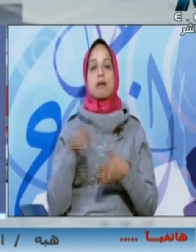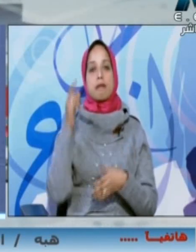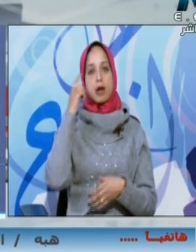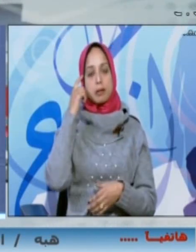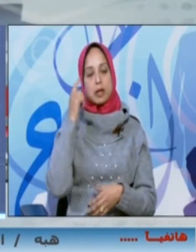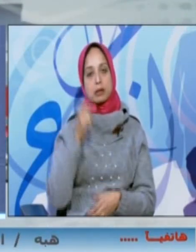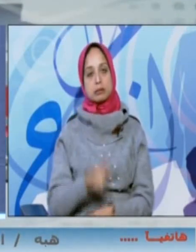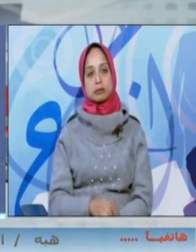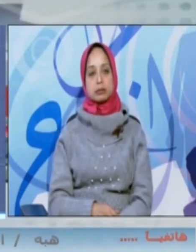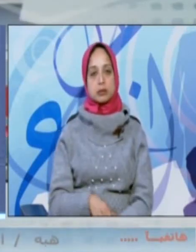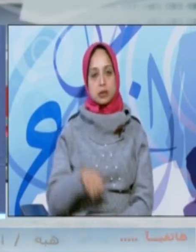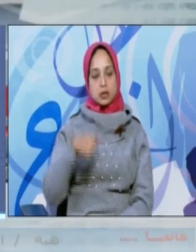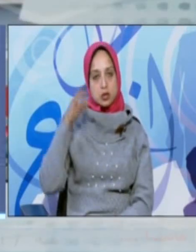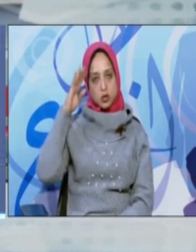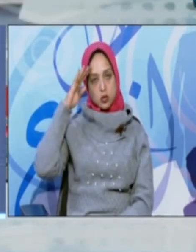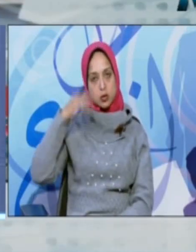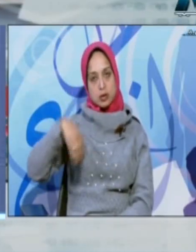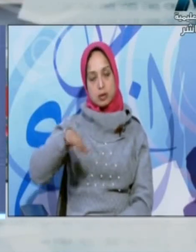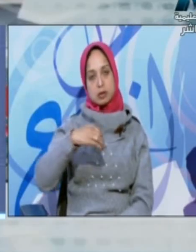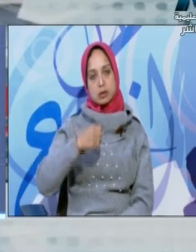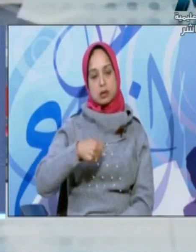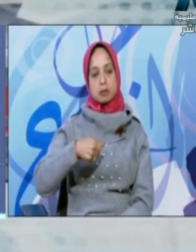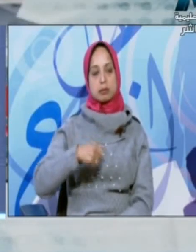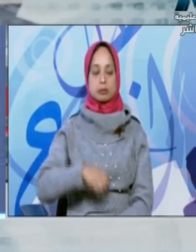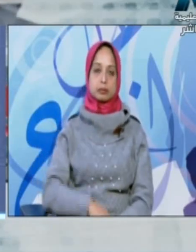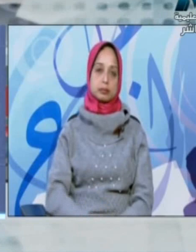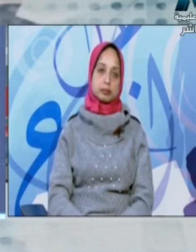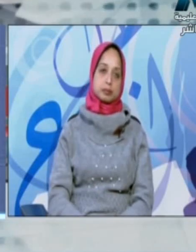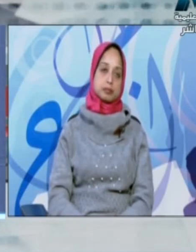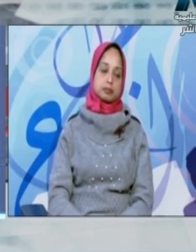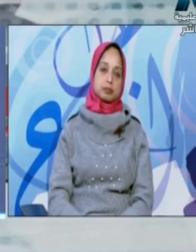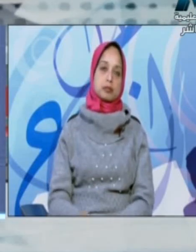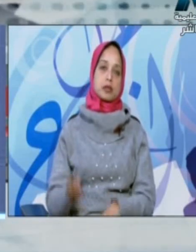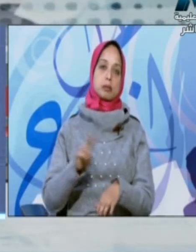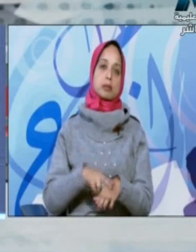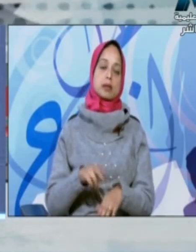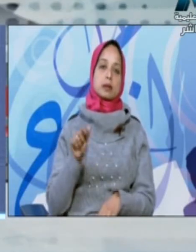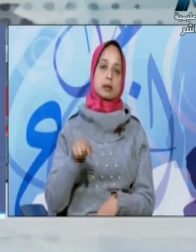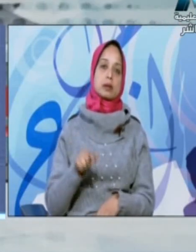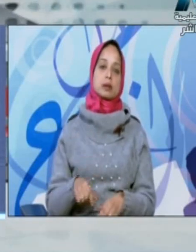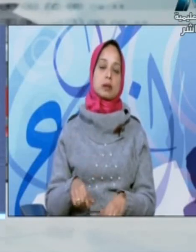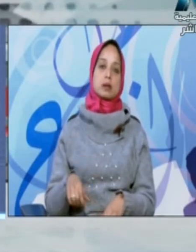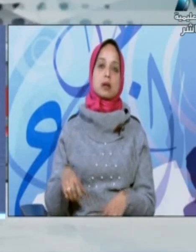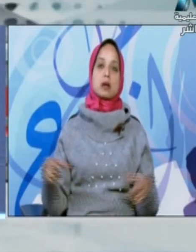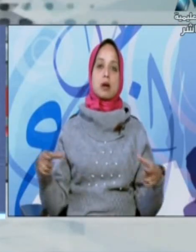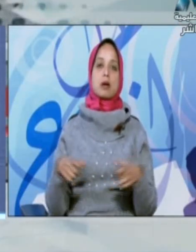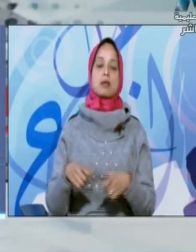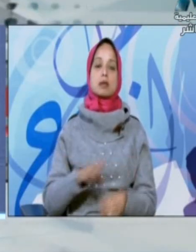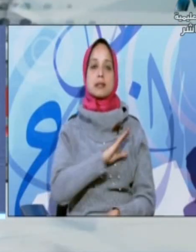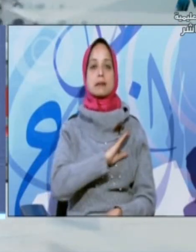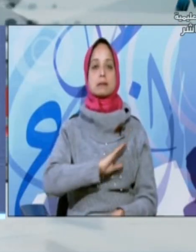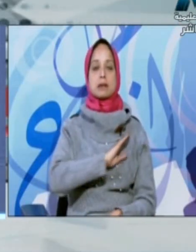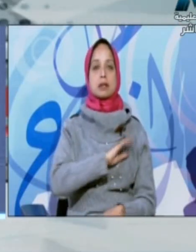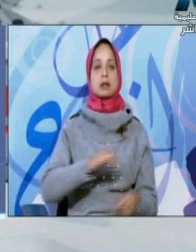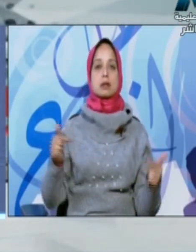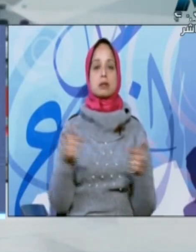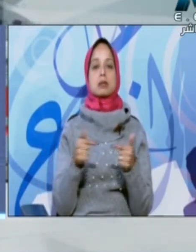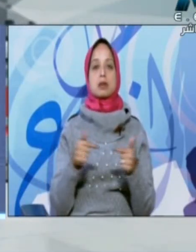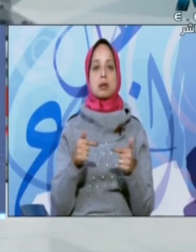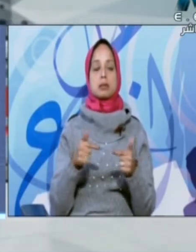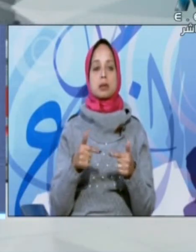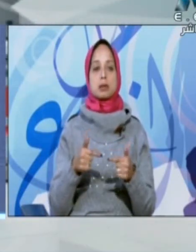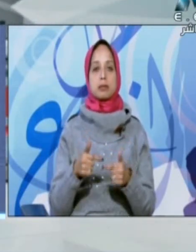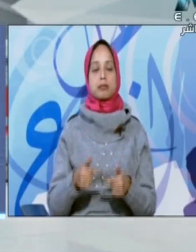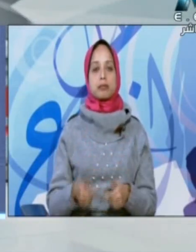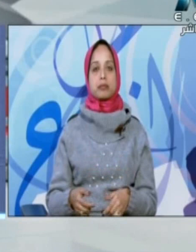حبيبتي. شكرا لحضرتك. العفو، تحت امرك يا حبيبتي، تحت امرك. طبعا بعد كده لما قلنا اتحصرت المحافظه واتضربت ايه اللي حصل؟ بنقول